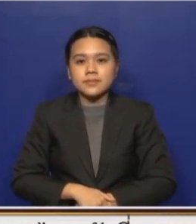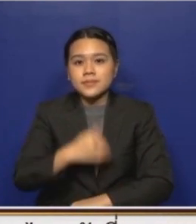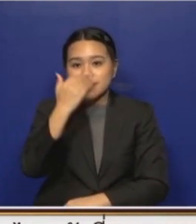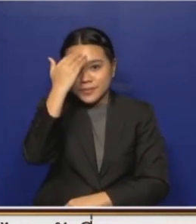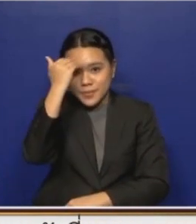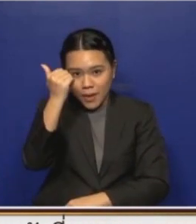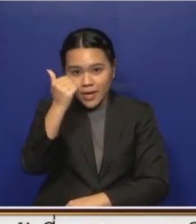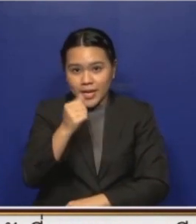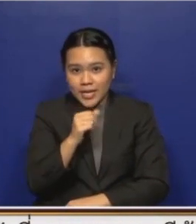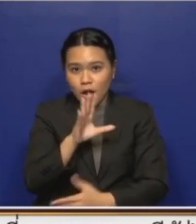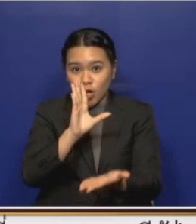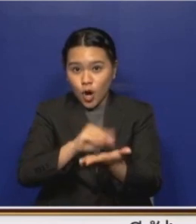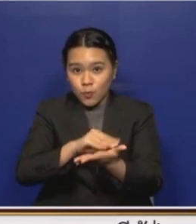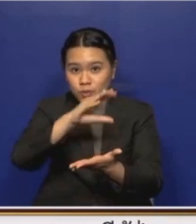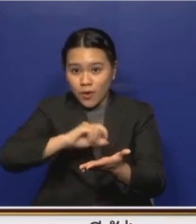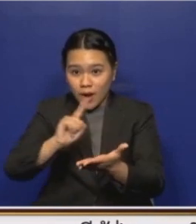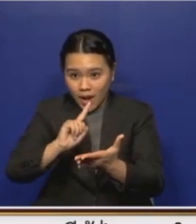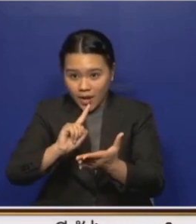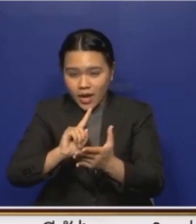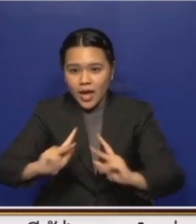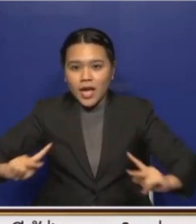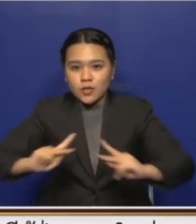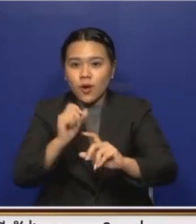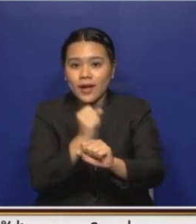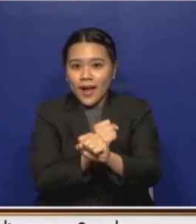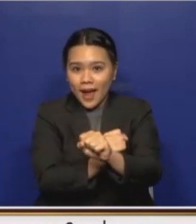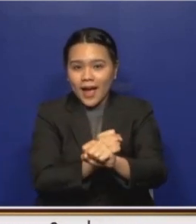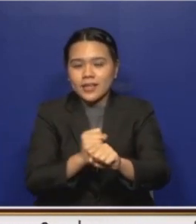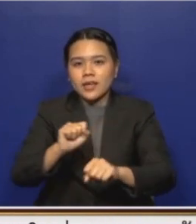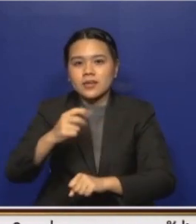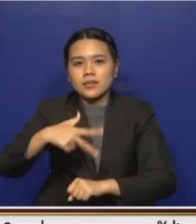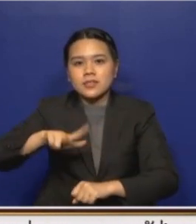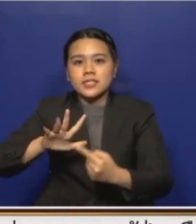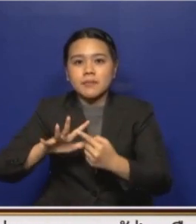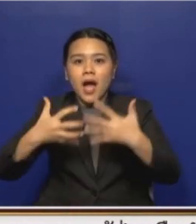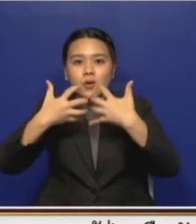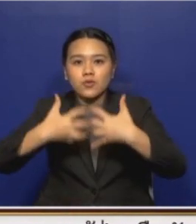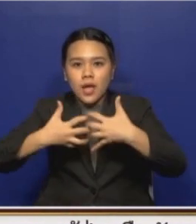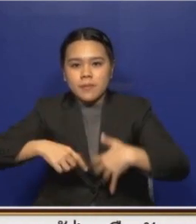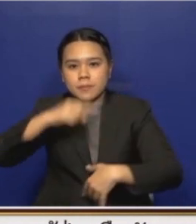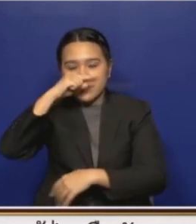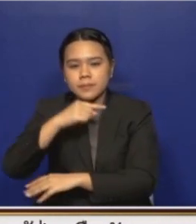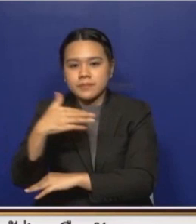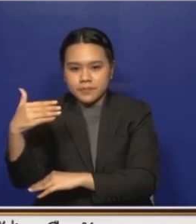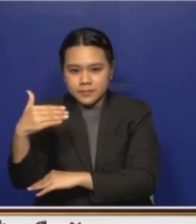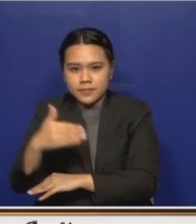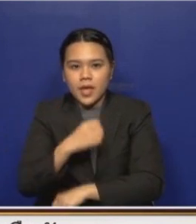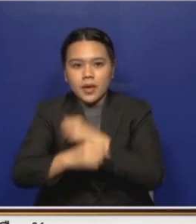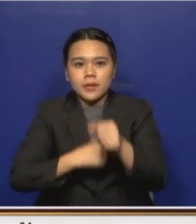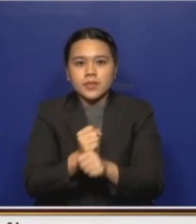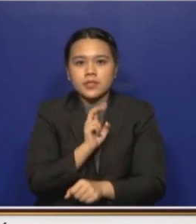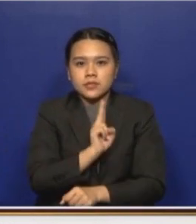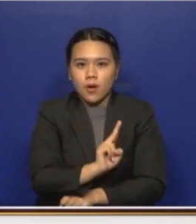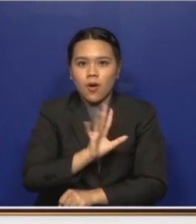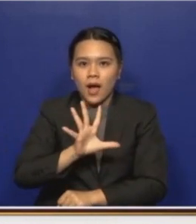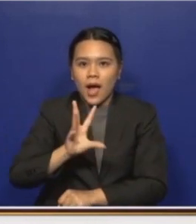2557เนี่ยเป็นการเปลี่ยนผ่านโดยรัฐบาลพลเอกประยุทธ์ตอนนั้นค่าแรงอยู่ที่300บาทต่อวันนี่เฉพาะในกรุงเ